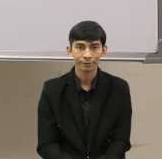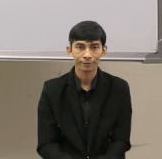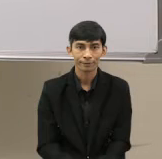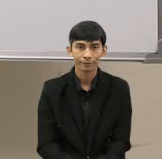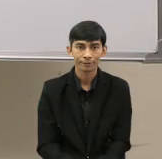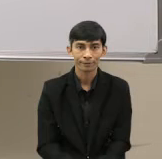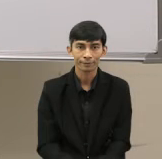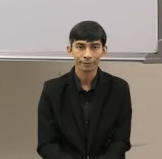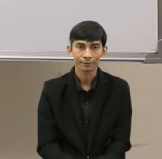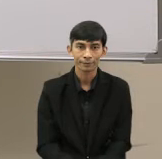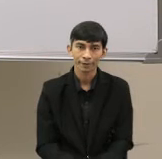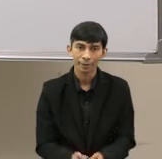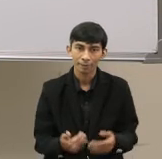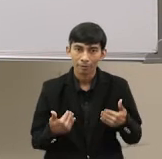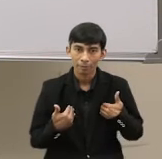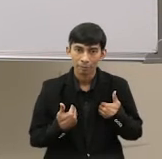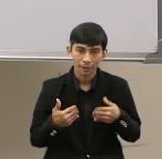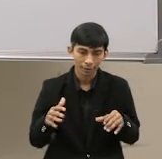miền cực lạc hàn ở nhà cực tế